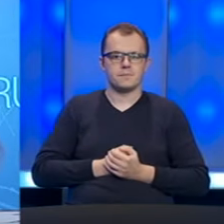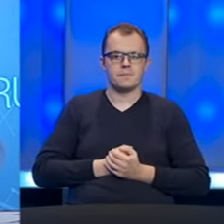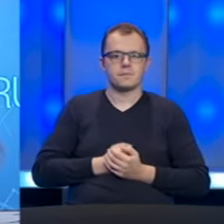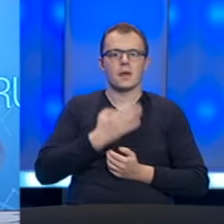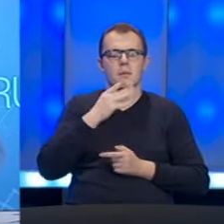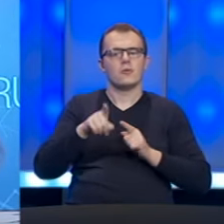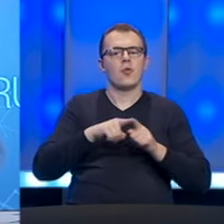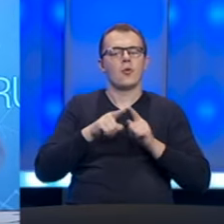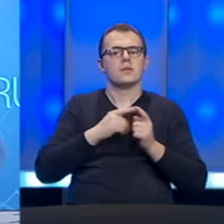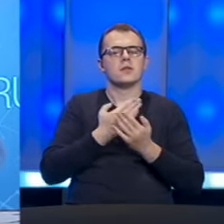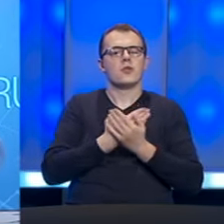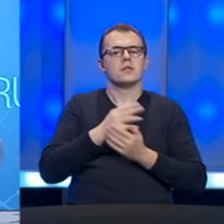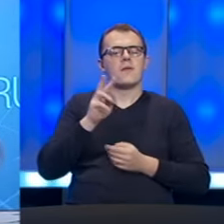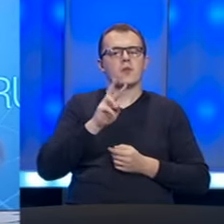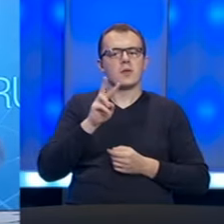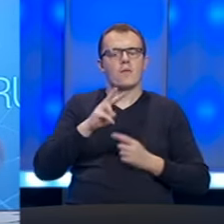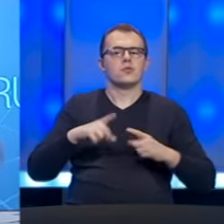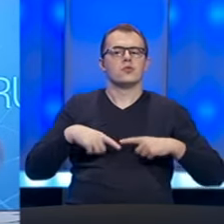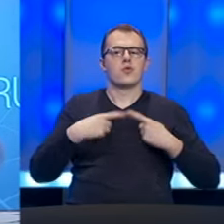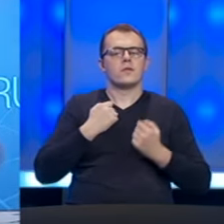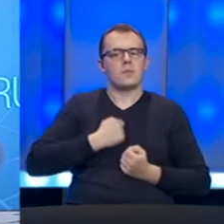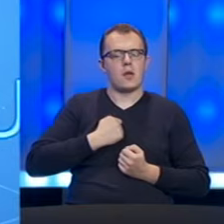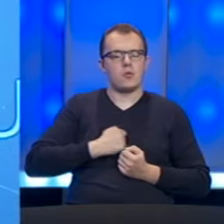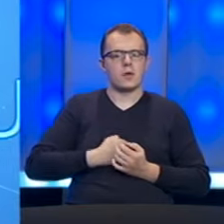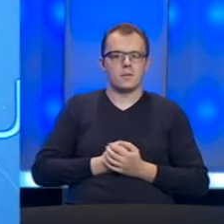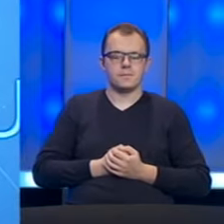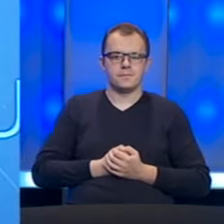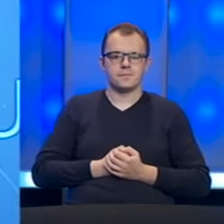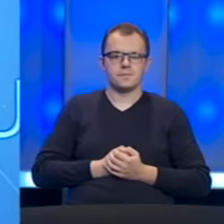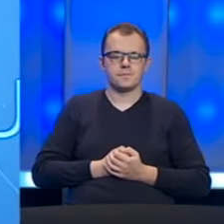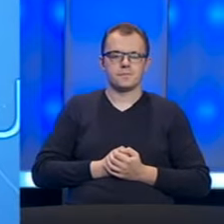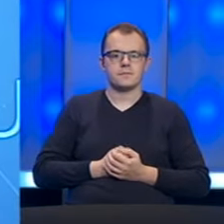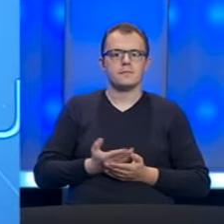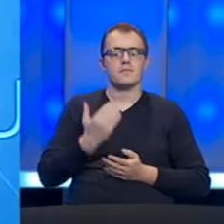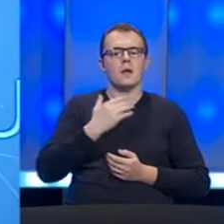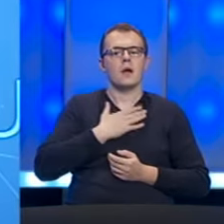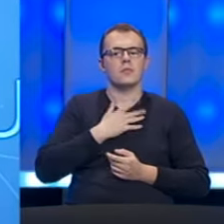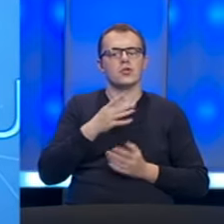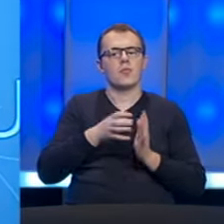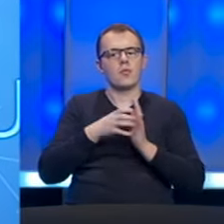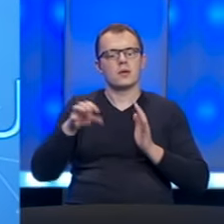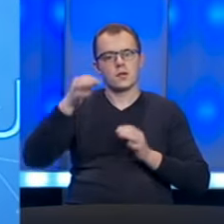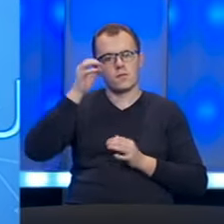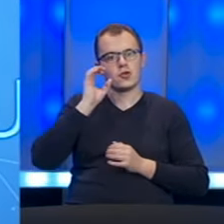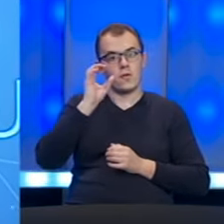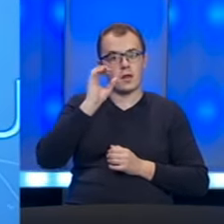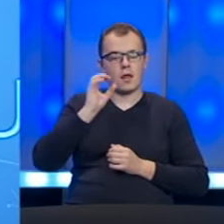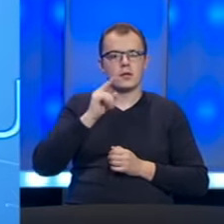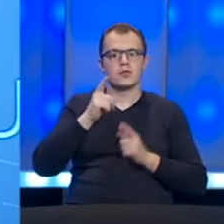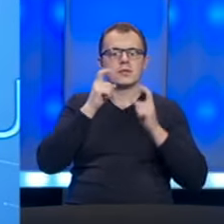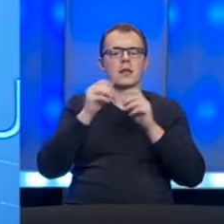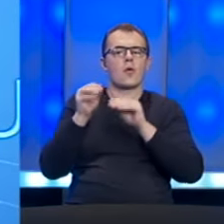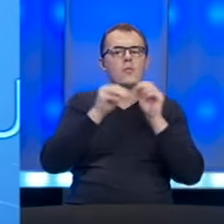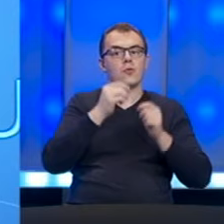kolegica Zorica Vujmilović uživo iz Banja Luke. A mi ćemo u nastavku, poštovani gledaoci, slikom